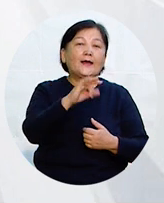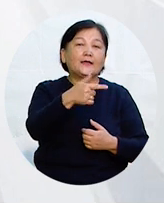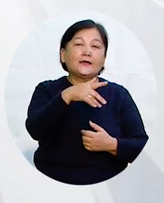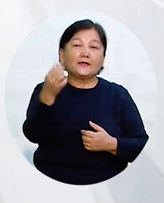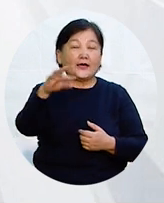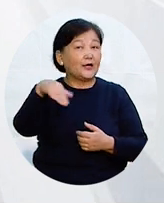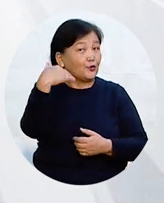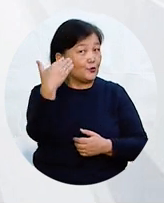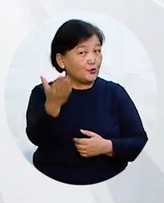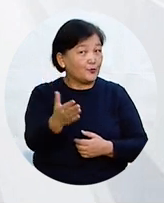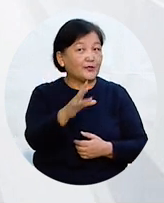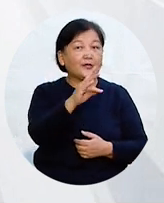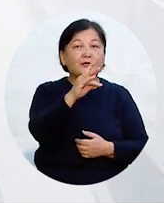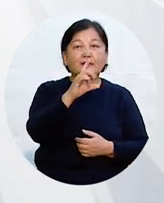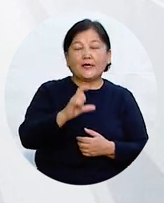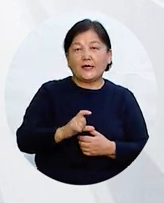нэ,